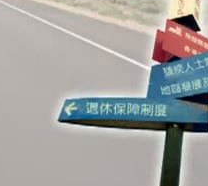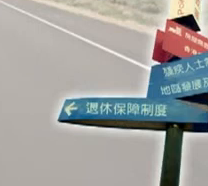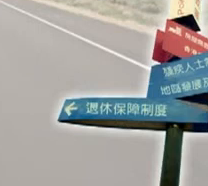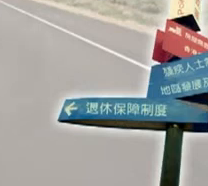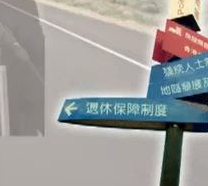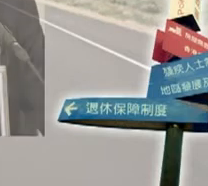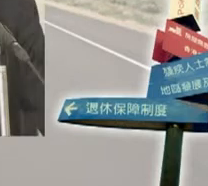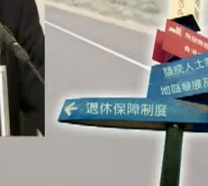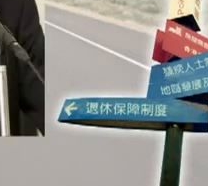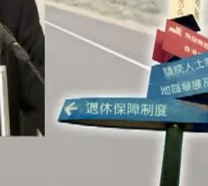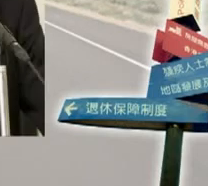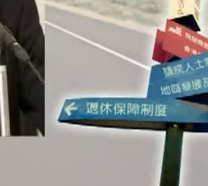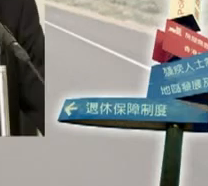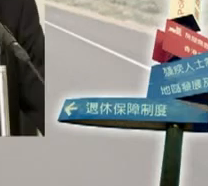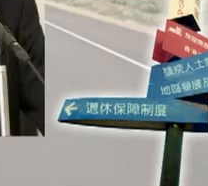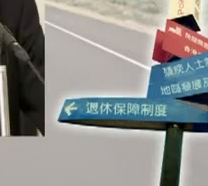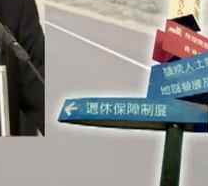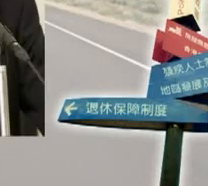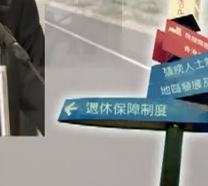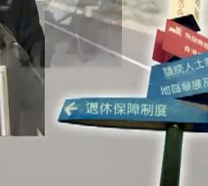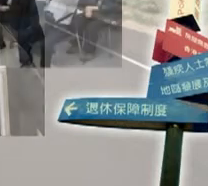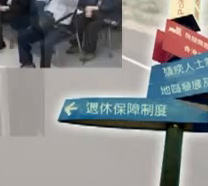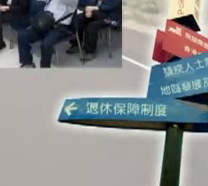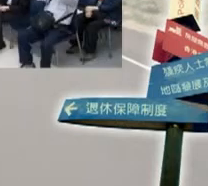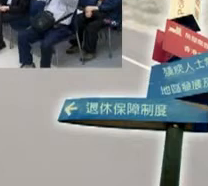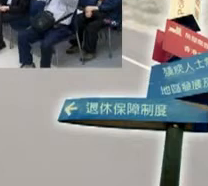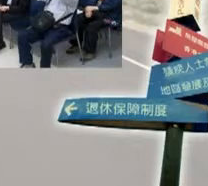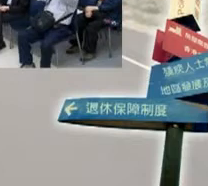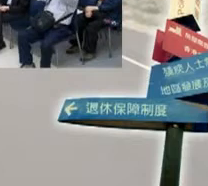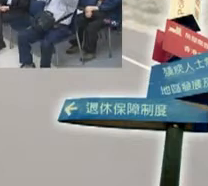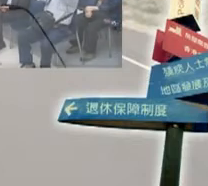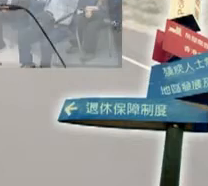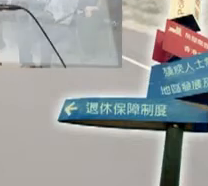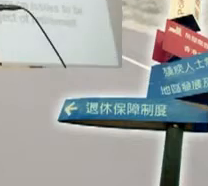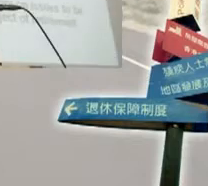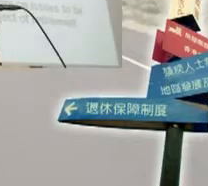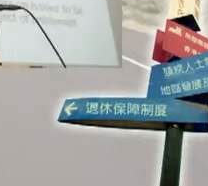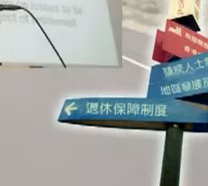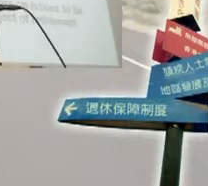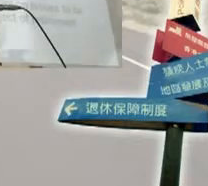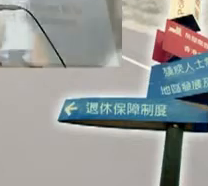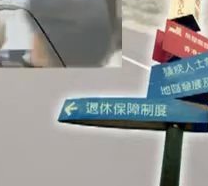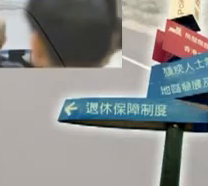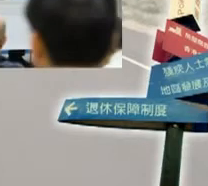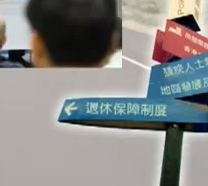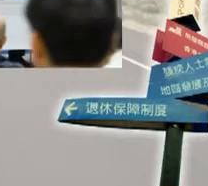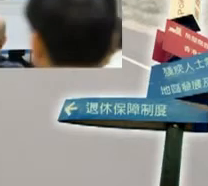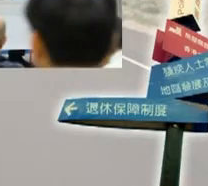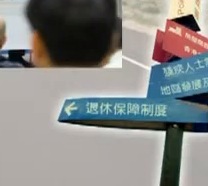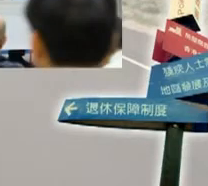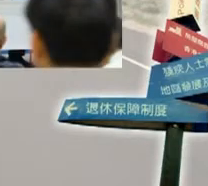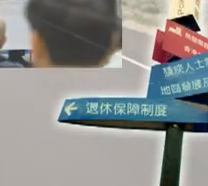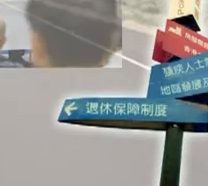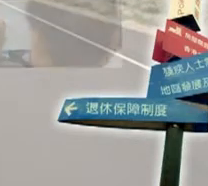题制作了一共8集的专辑，并请来来自各界界别的嘉宾就这个问题进行深入讨